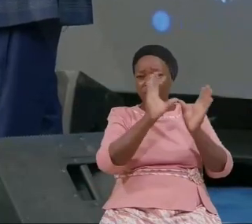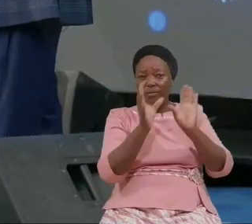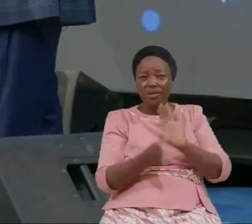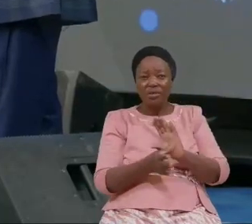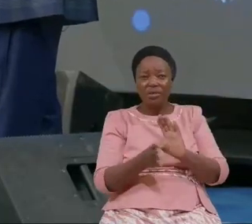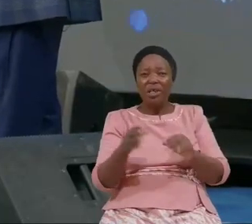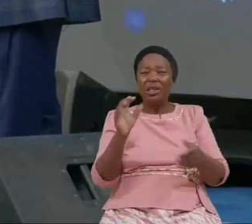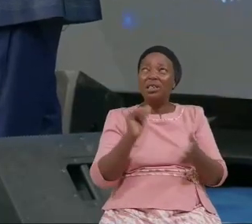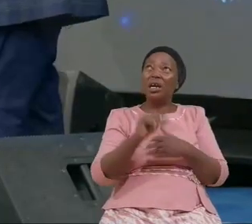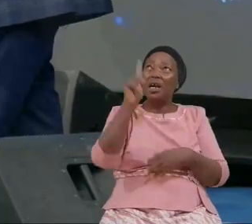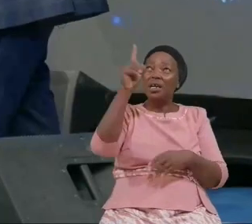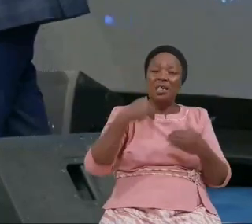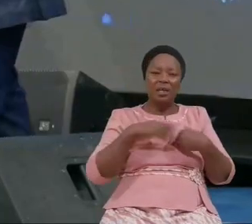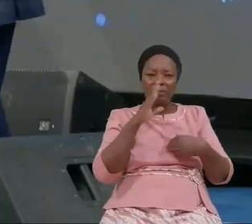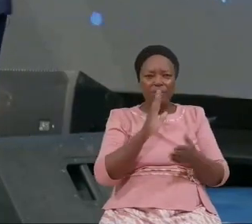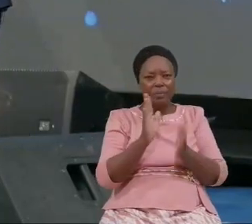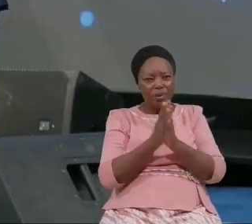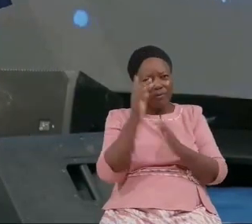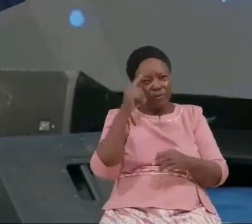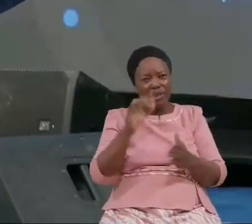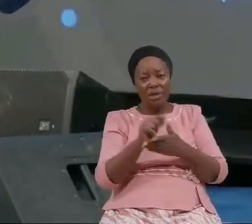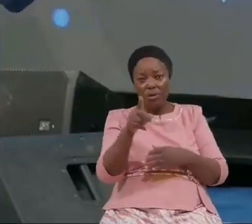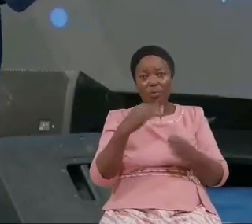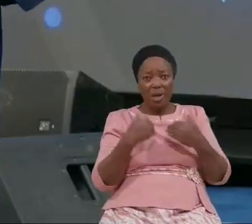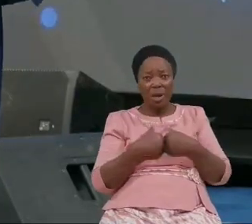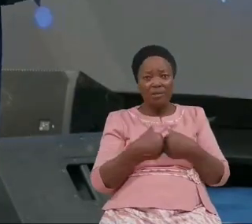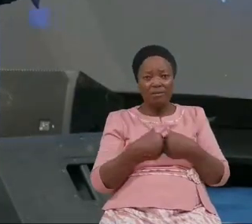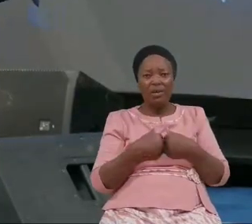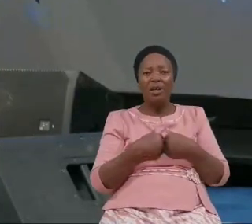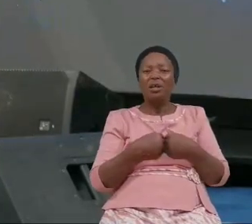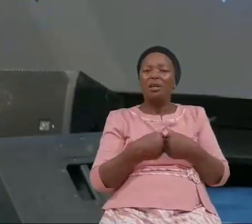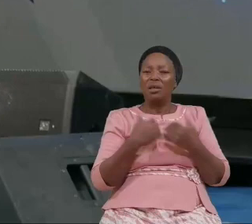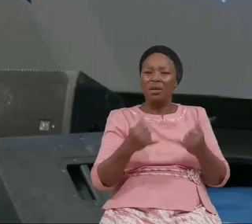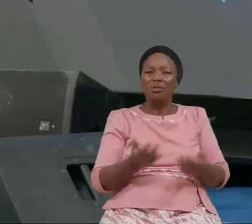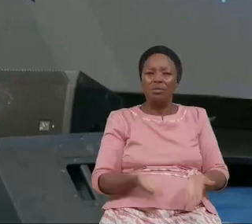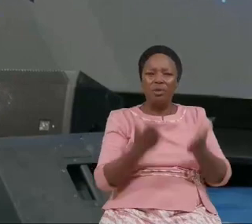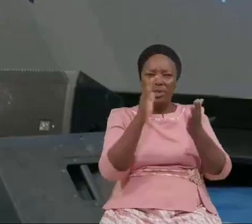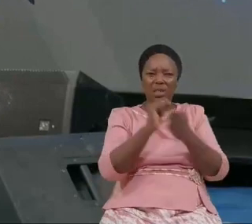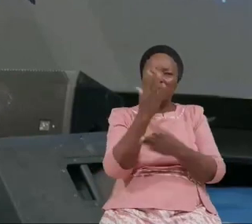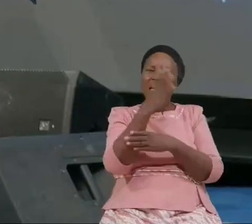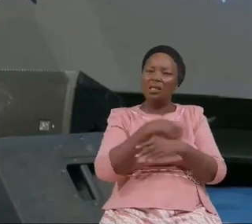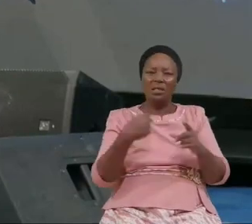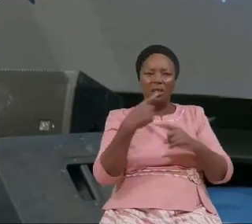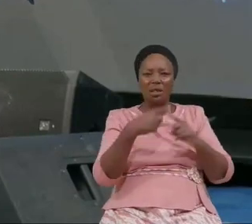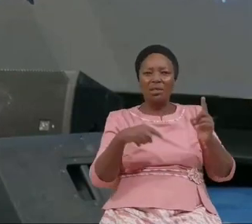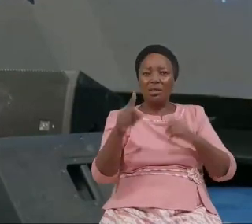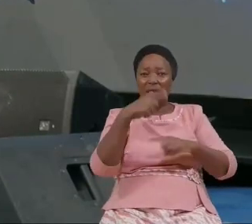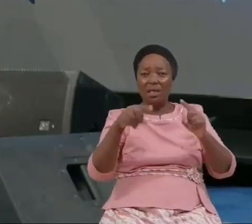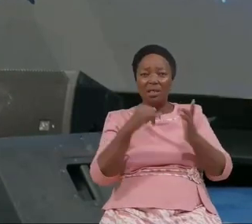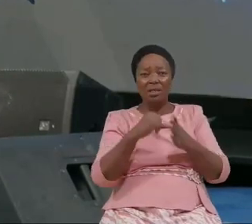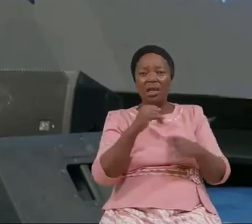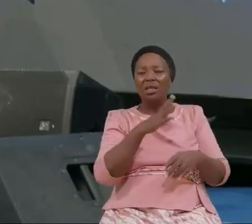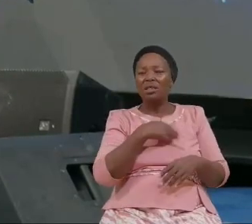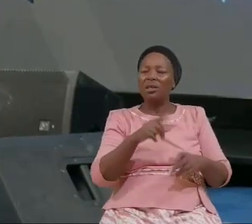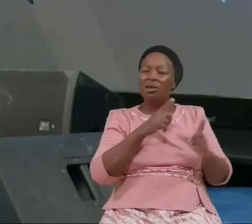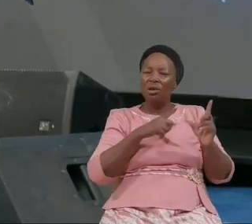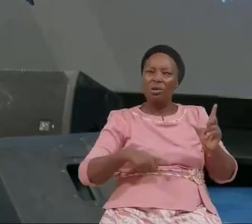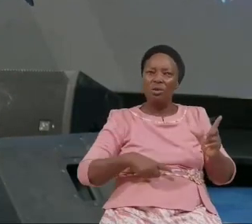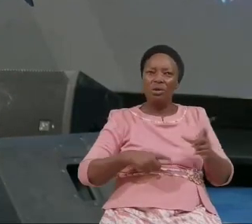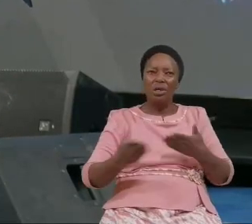pour laquelle prix pour que tu aies les 7 mains et du Seigneur me voici